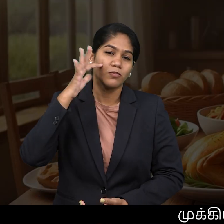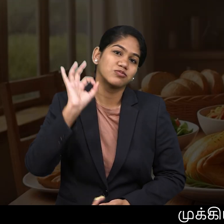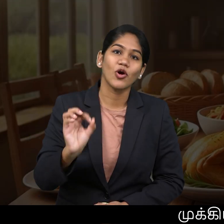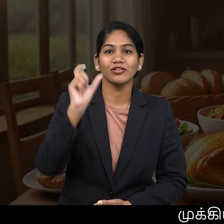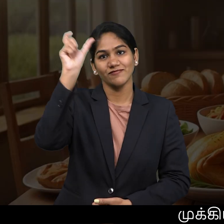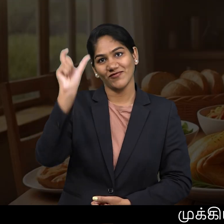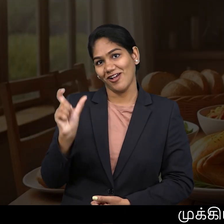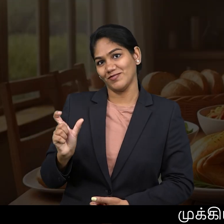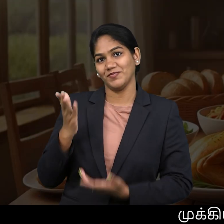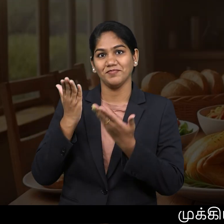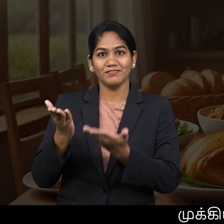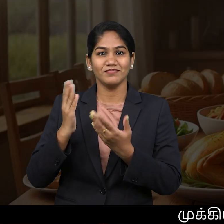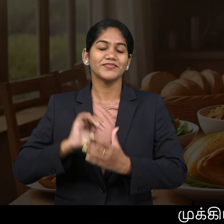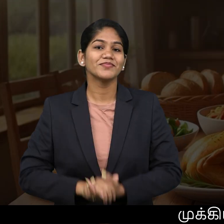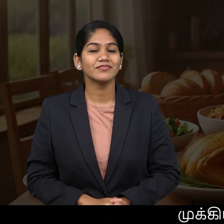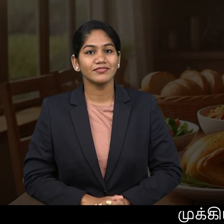முக்கிய வார்த்தைகள்: